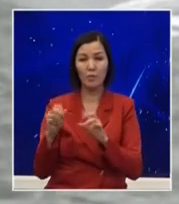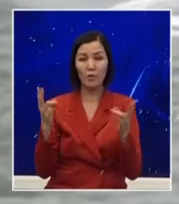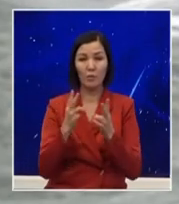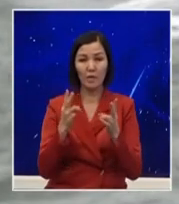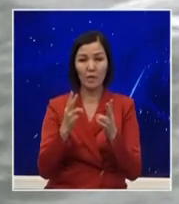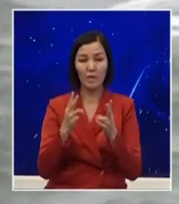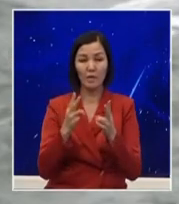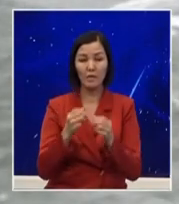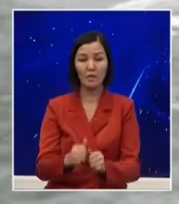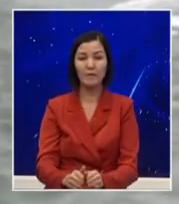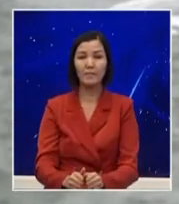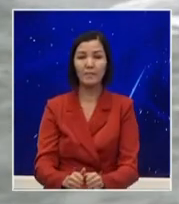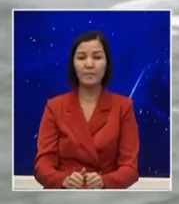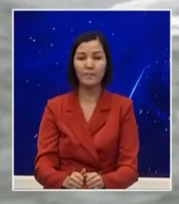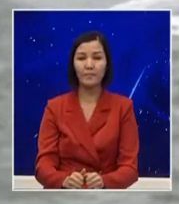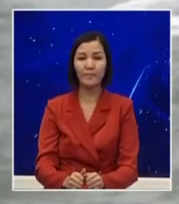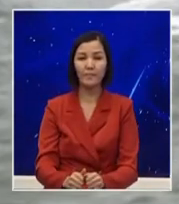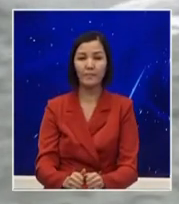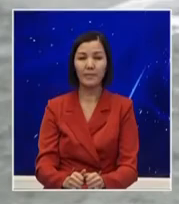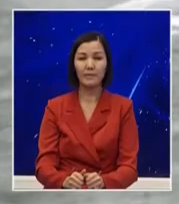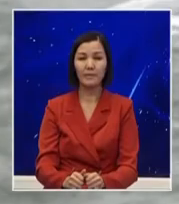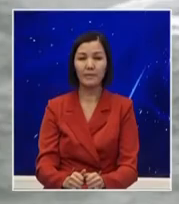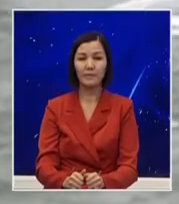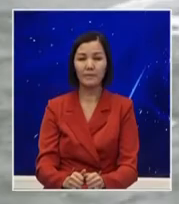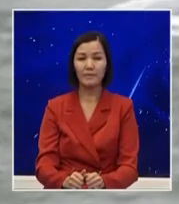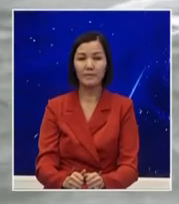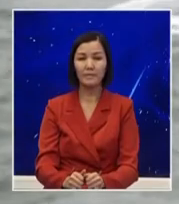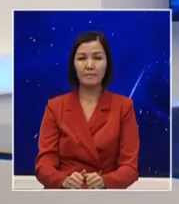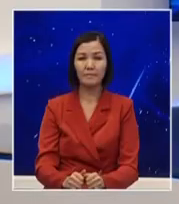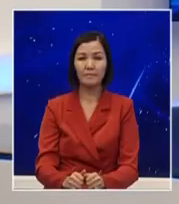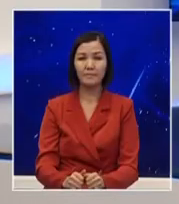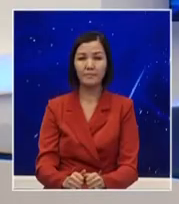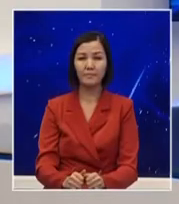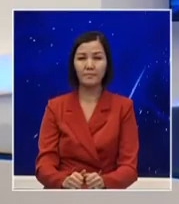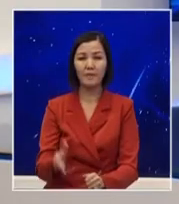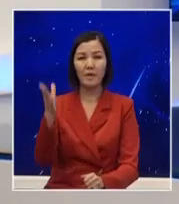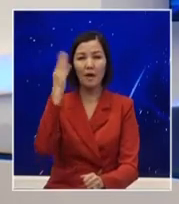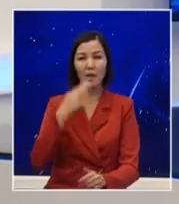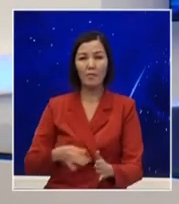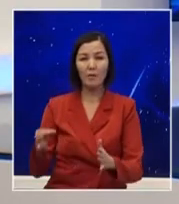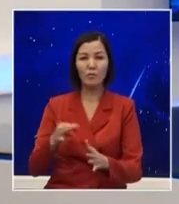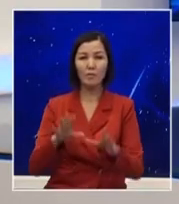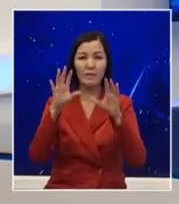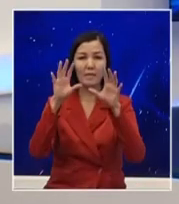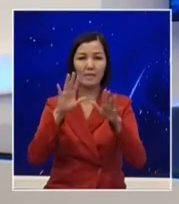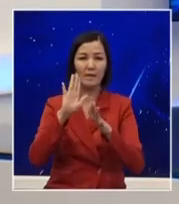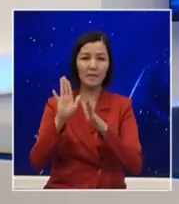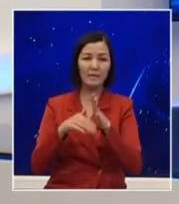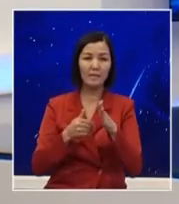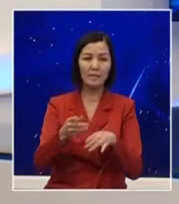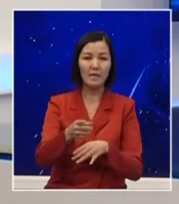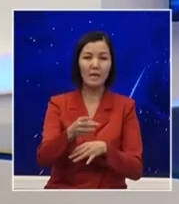мұз қаттаған жерлерге шықпауларыңызды шақырамыз. Облыста заңсыз аң аулау азайып